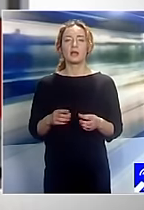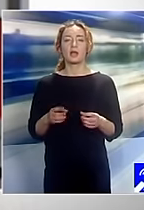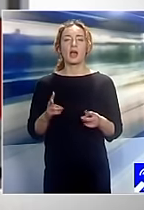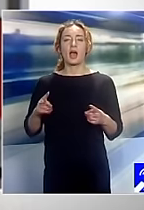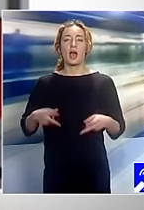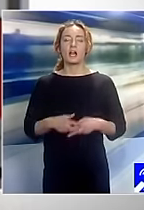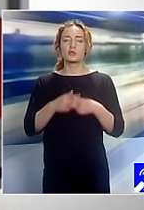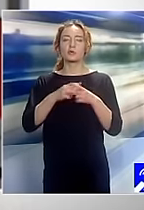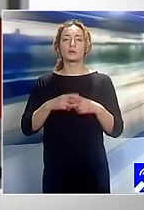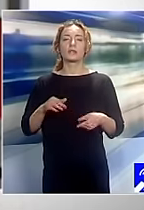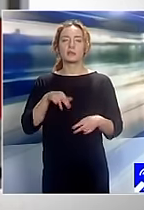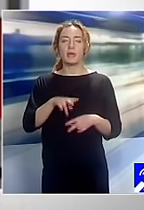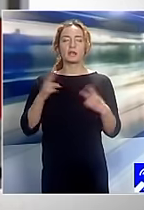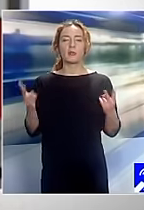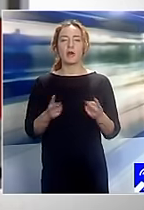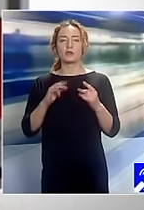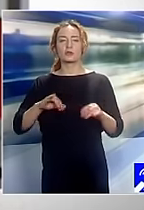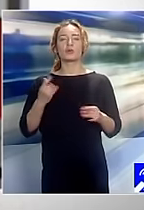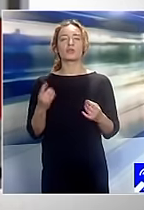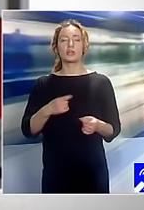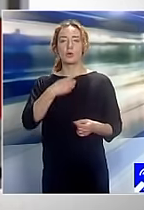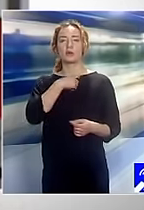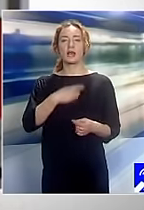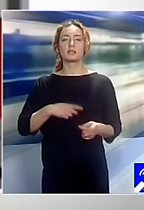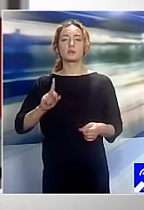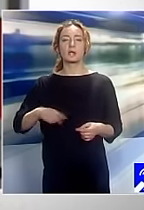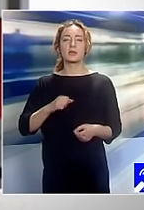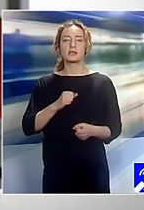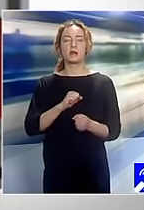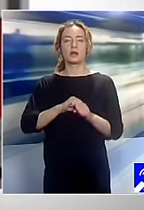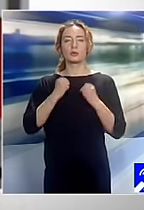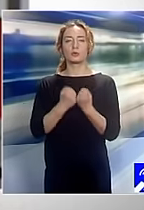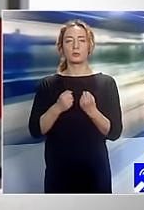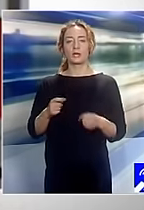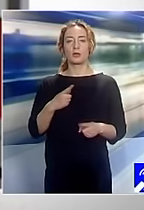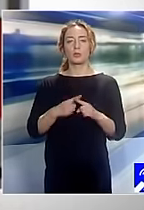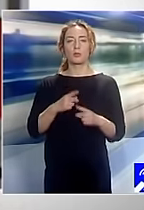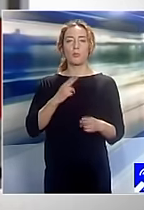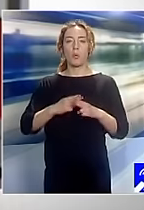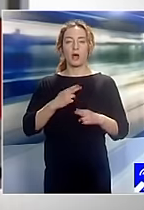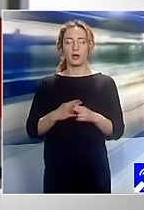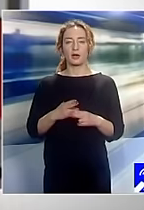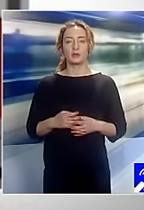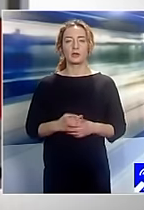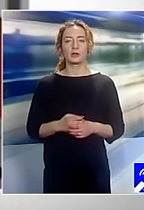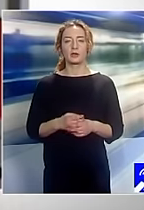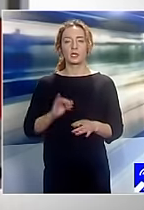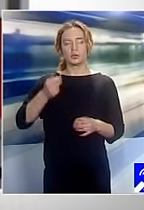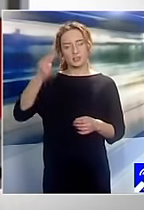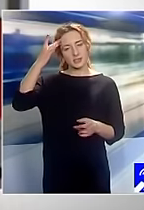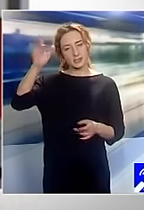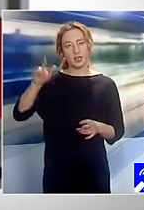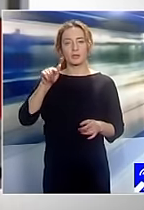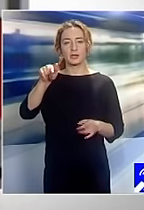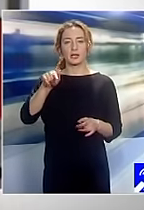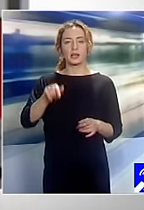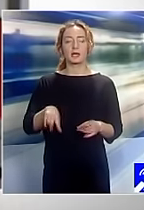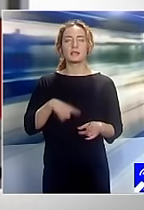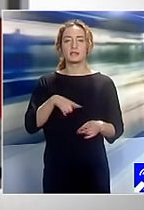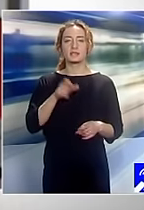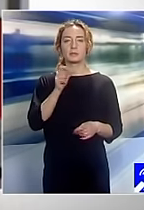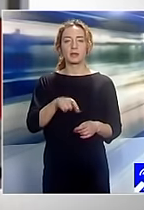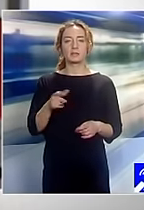mai ușor prin boală, dar organismul este cel care trebuie să lupte cu virusul respectiv și să scape de virus. Din păcate, sunt persoane